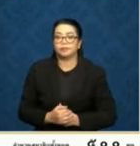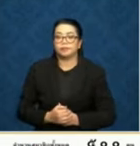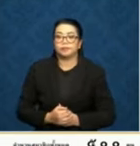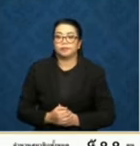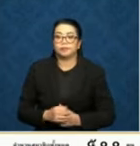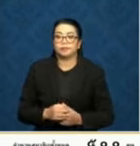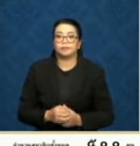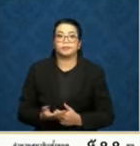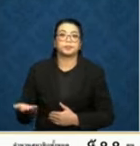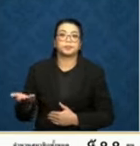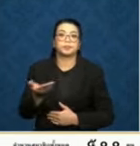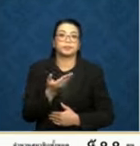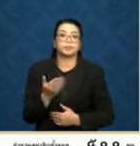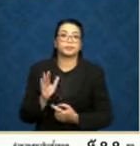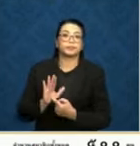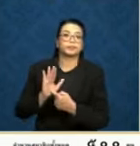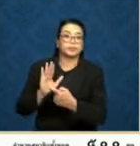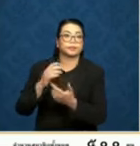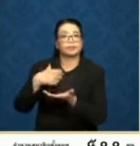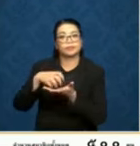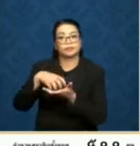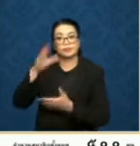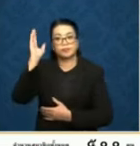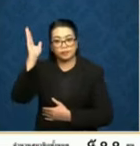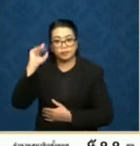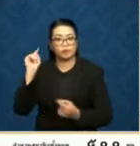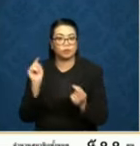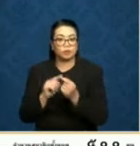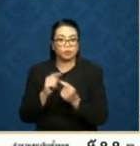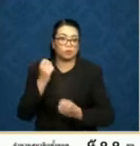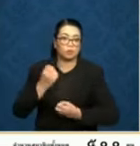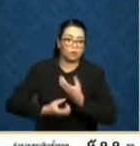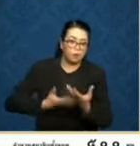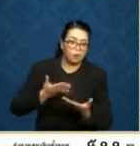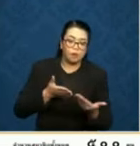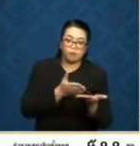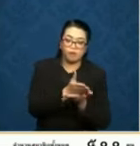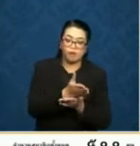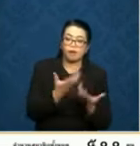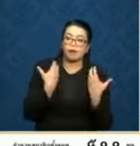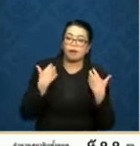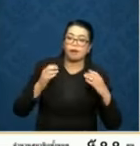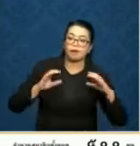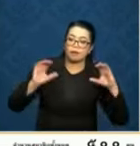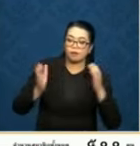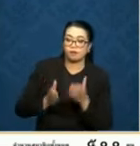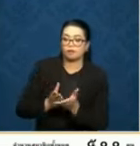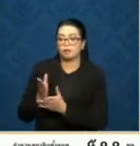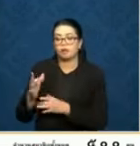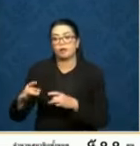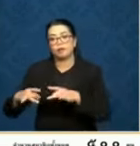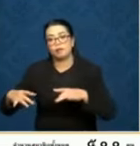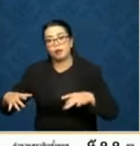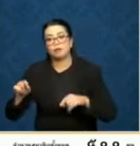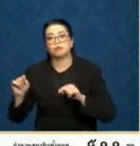ครับสะท้อนปัหาเรื่องทางด้านการศึกษาทั้งฝ่ายค้าร์ ฝายรัฐบาในช่ง 3 วัน 3 คืplanที่ผ่านมาสรุปได้